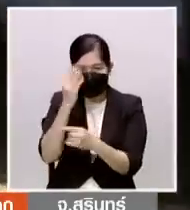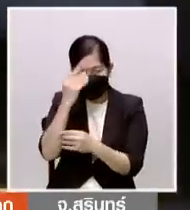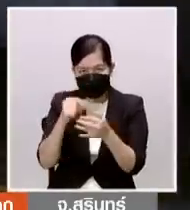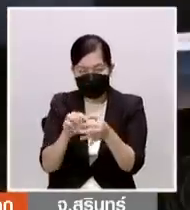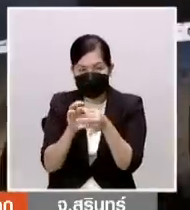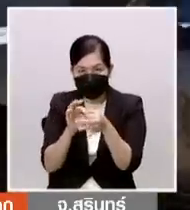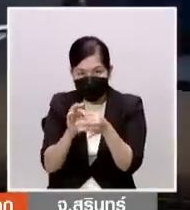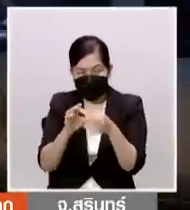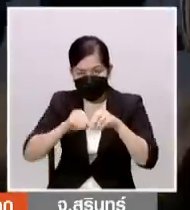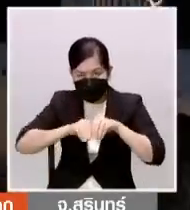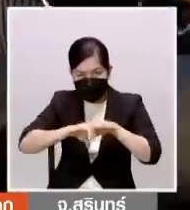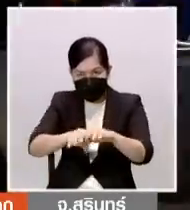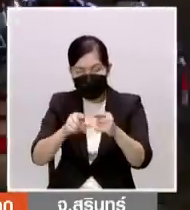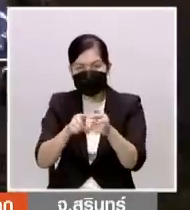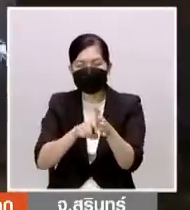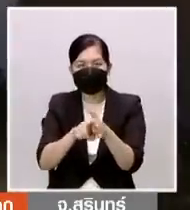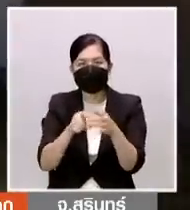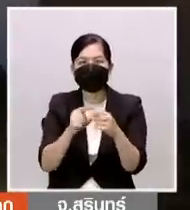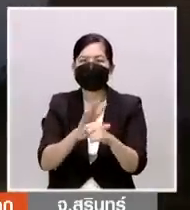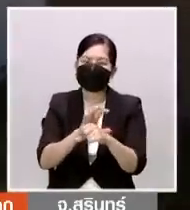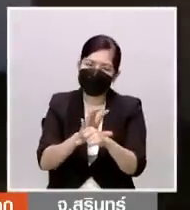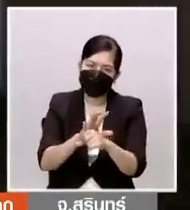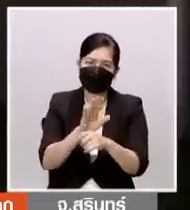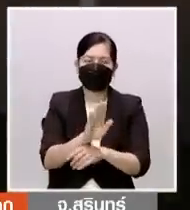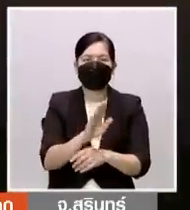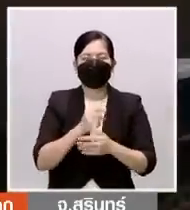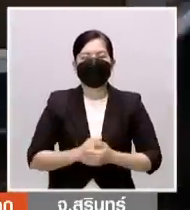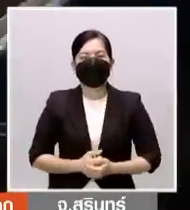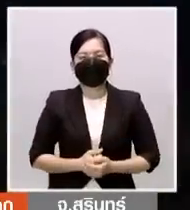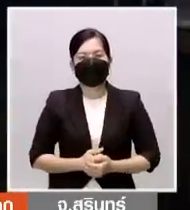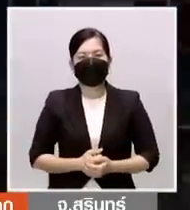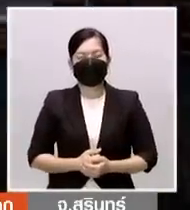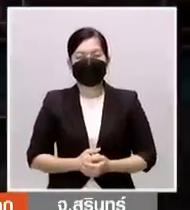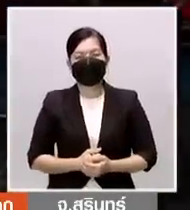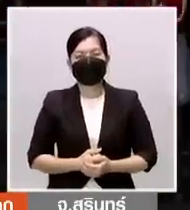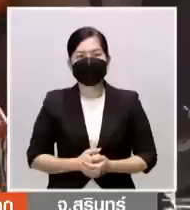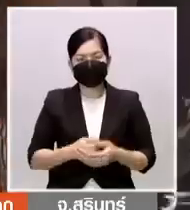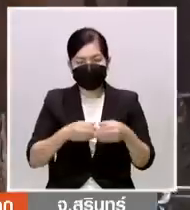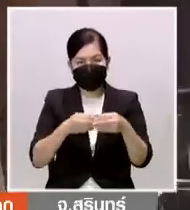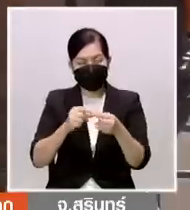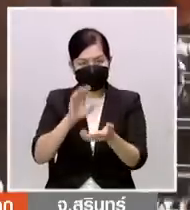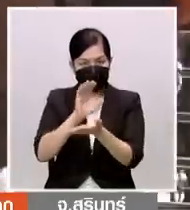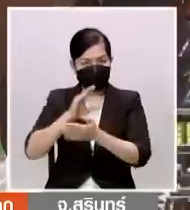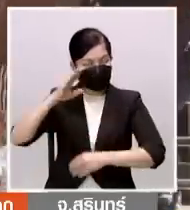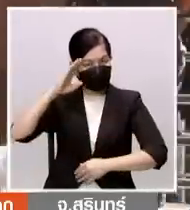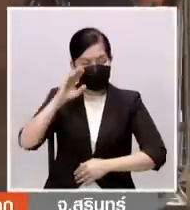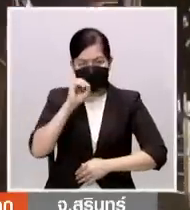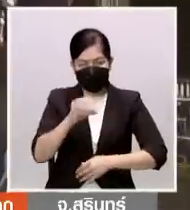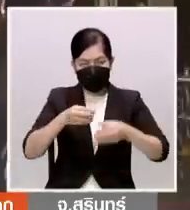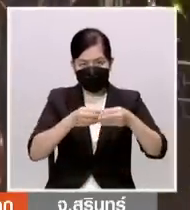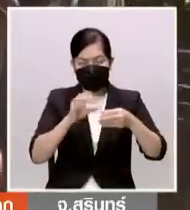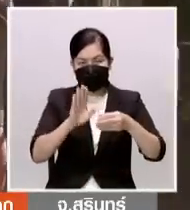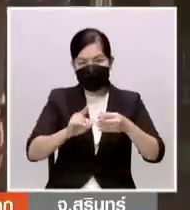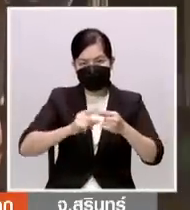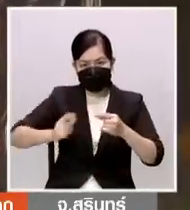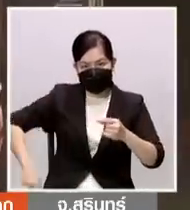ระจายให้กับประชาชนในชุมชนหรือว่าคนแถวนั้นนั่นเองนะครับเจ้าหน้าที่เปิดเผยว่าแรงงานกัมพูชาเดินทางกลับประเ